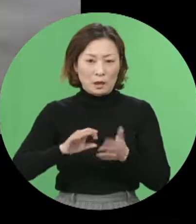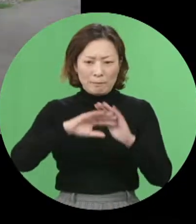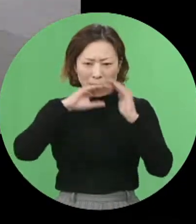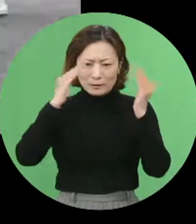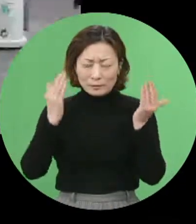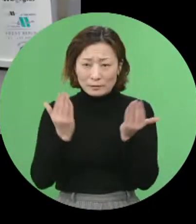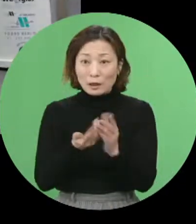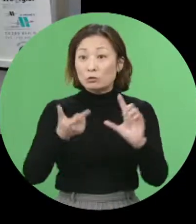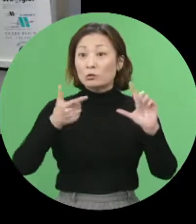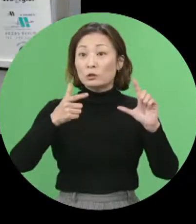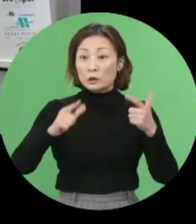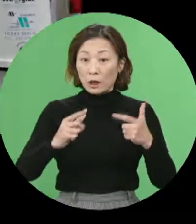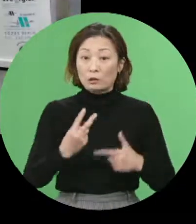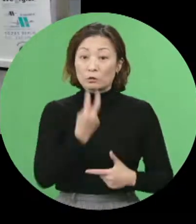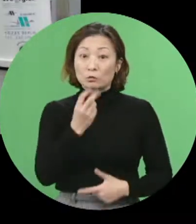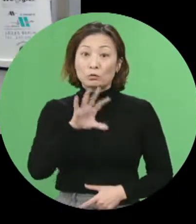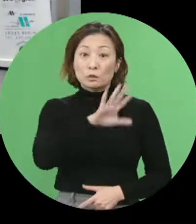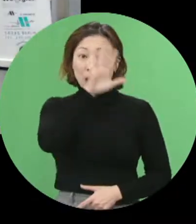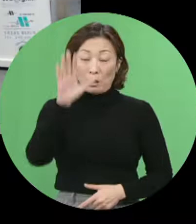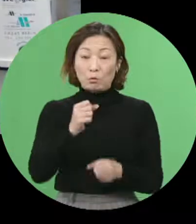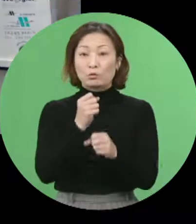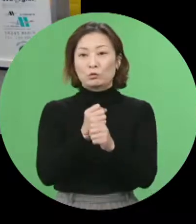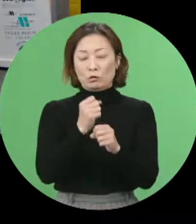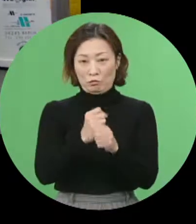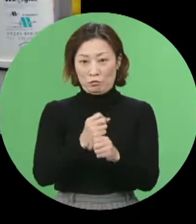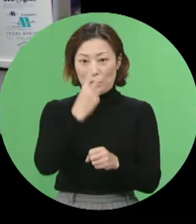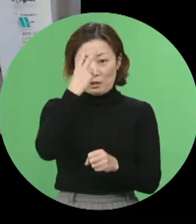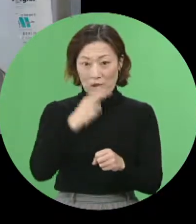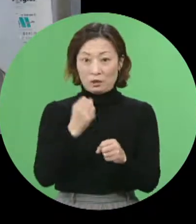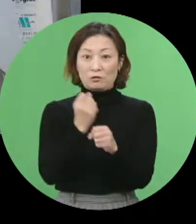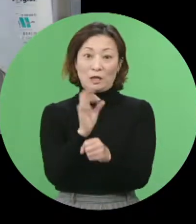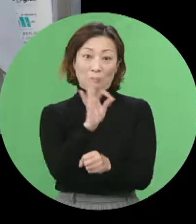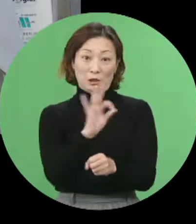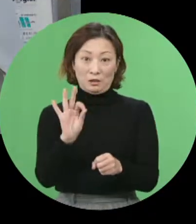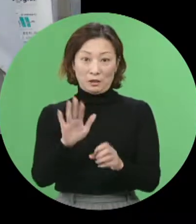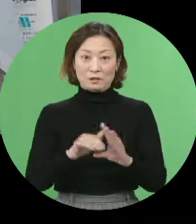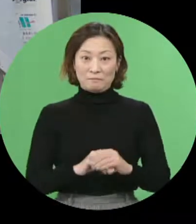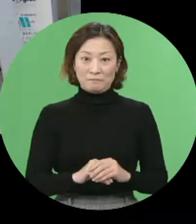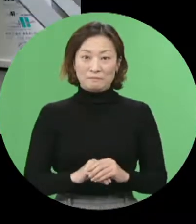空間にしてしまうアート作品です。